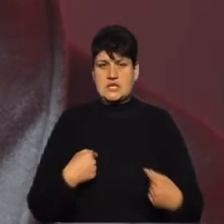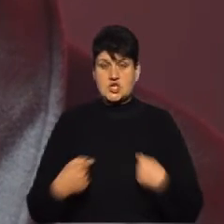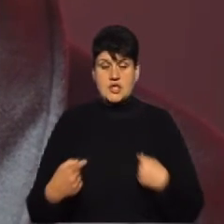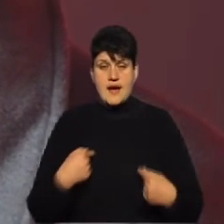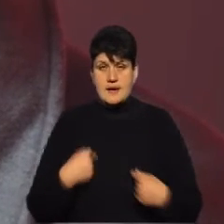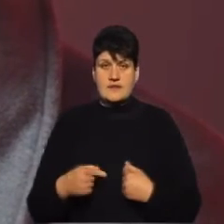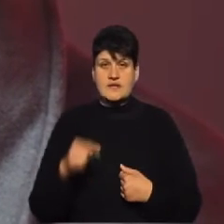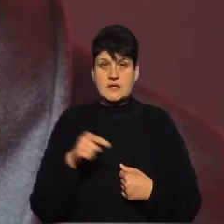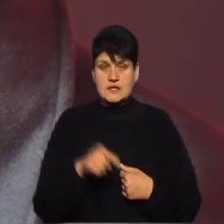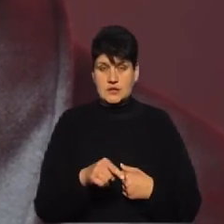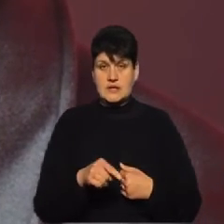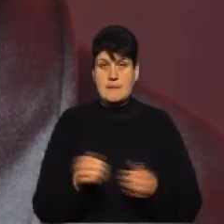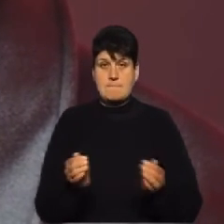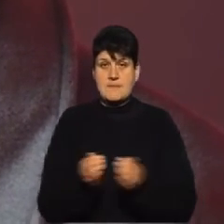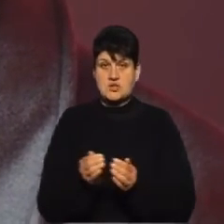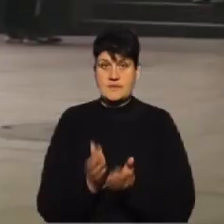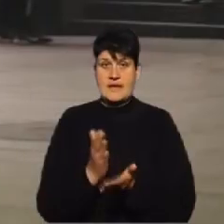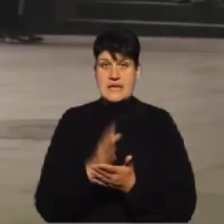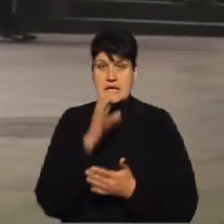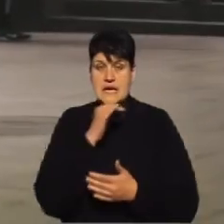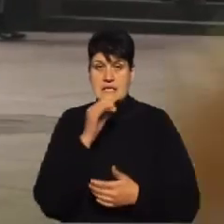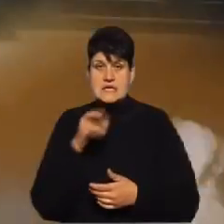є крадіями, злодіями і так далі.